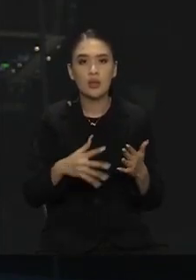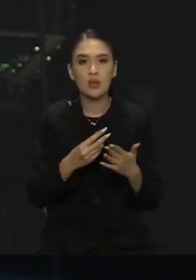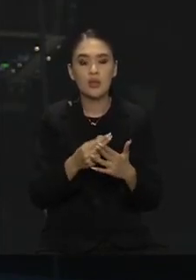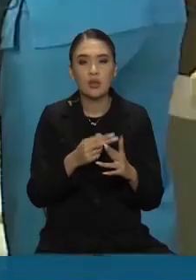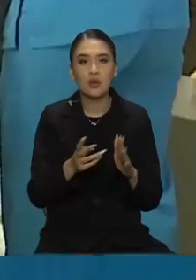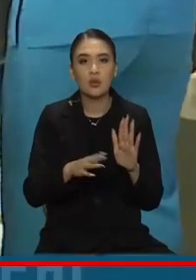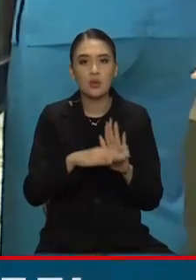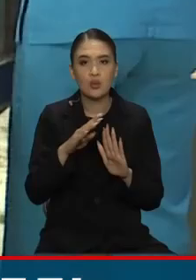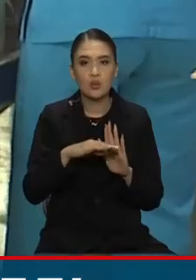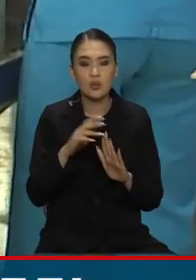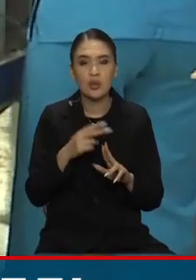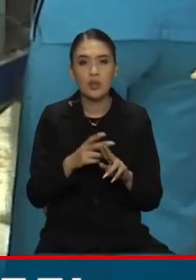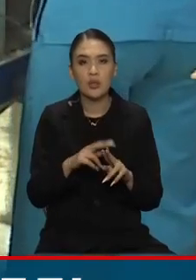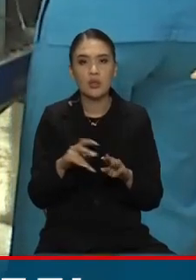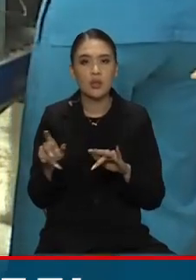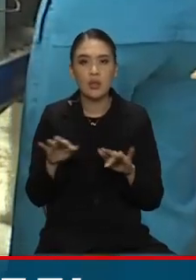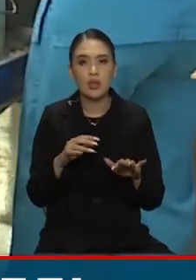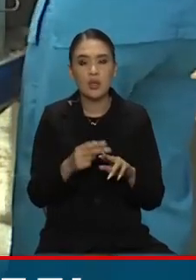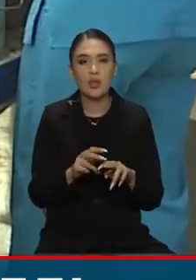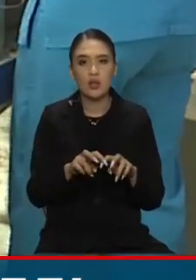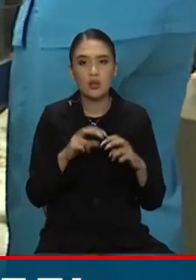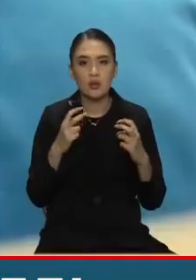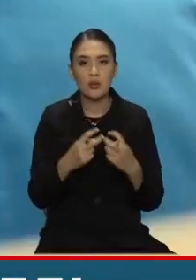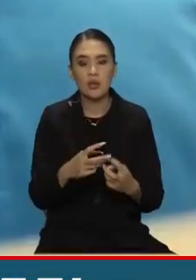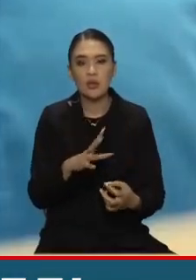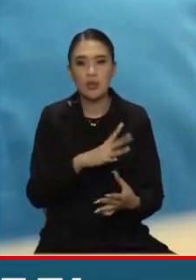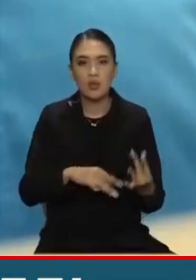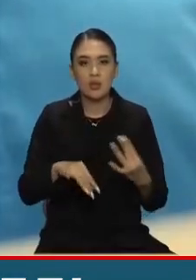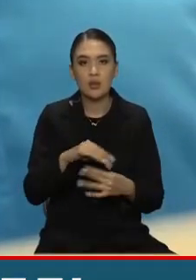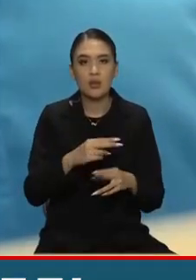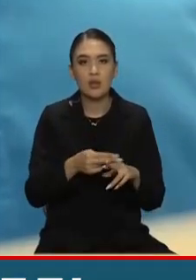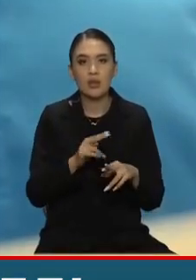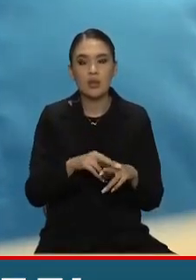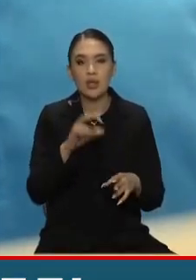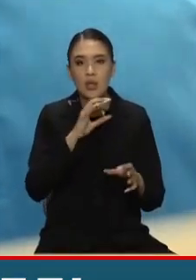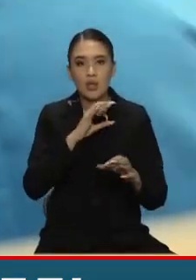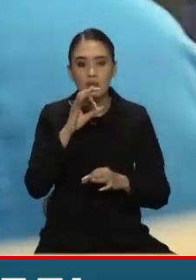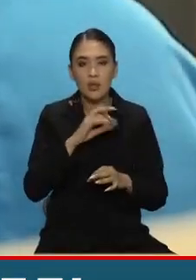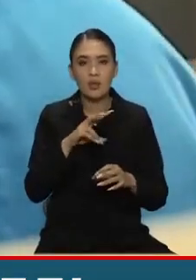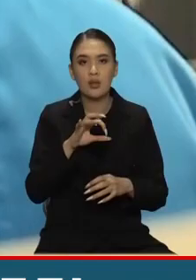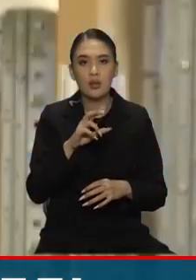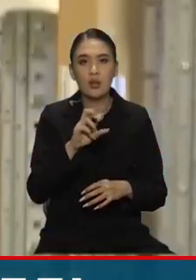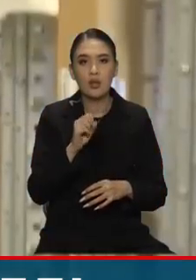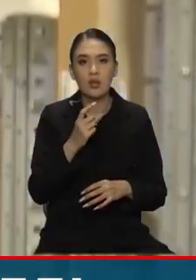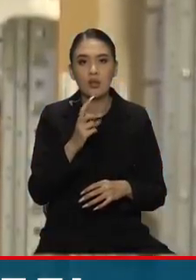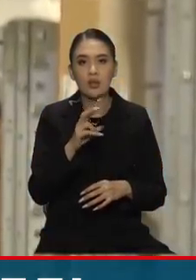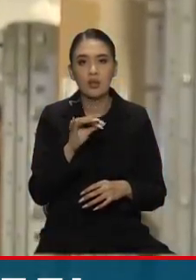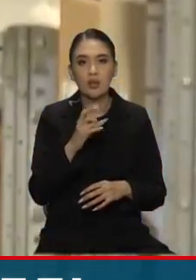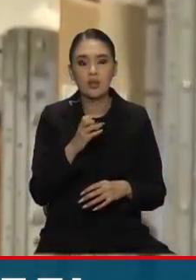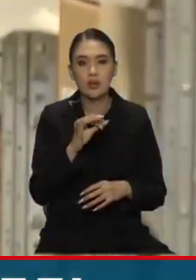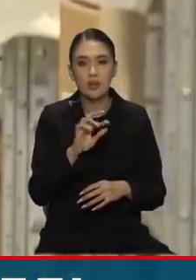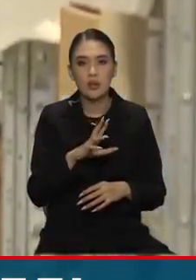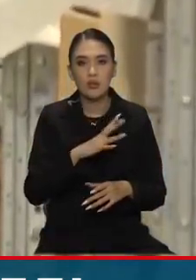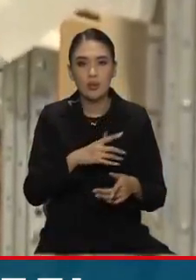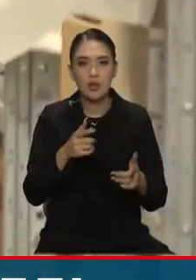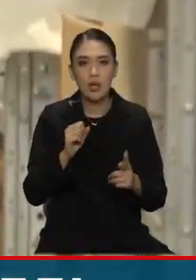жақсарту жөніндегі кеңестің кезекті отырысында айтылды. Pfizer компаниясы мен дәрі-дәрмек өндірісін локализациялау бойынша келісім жасалған.